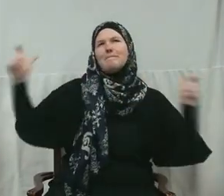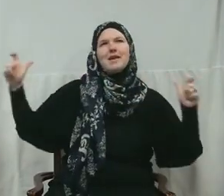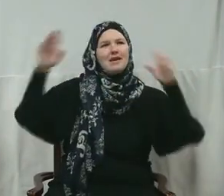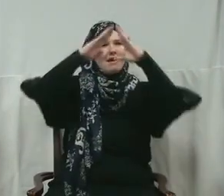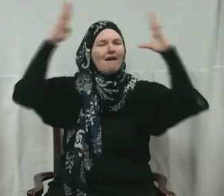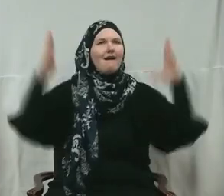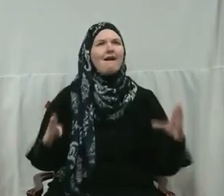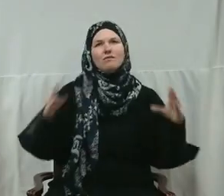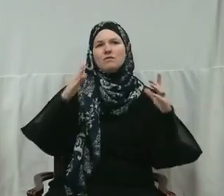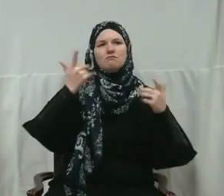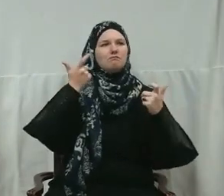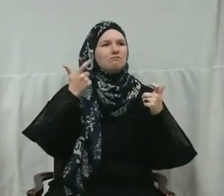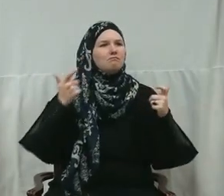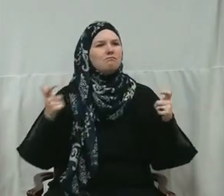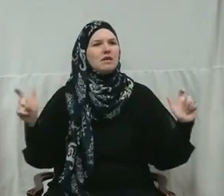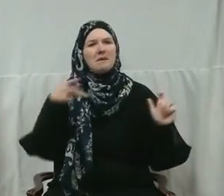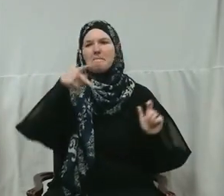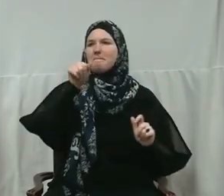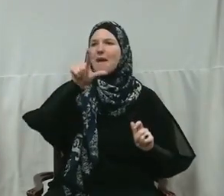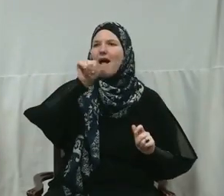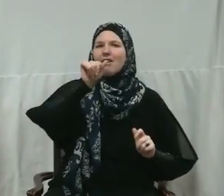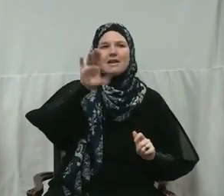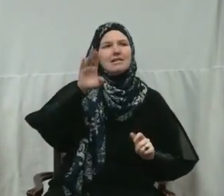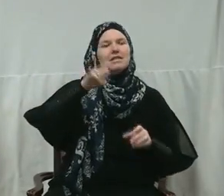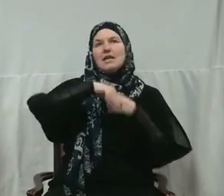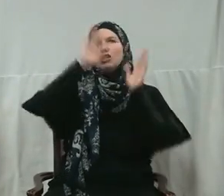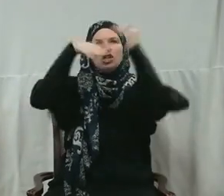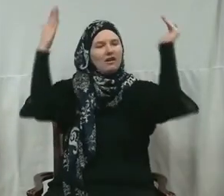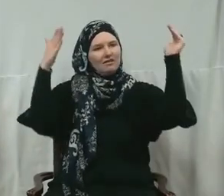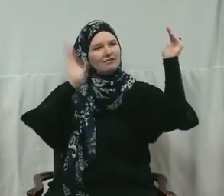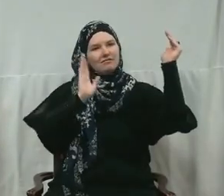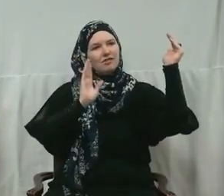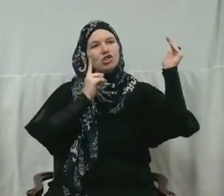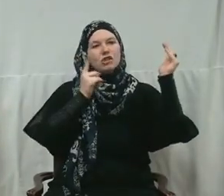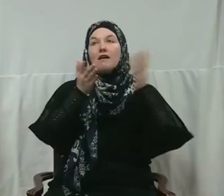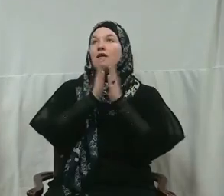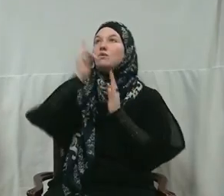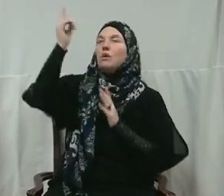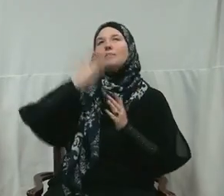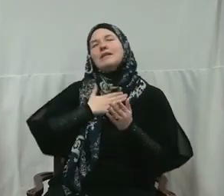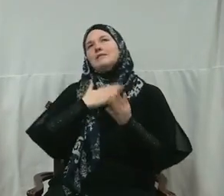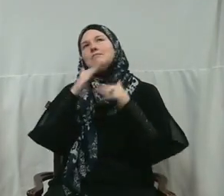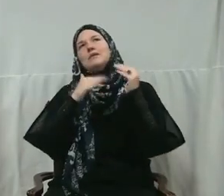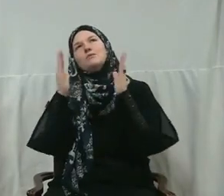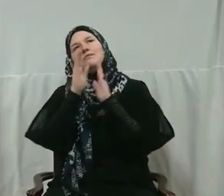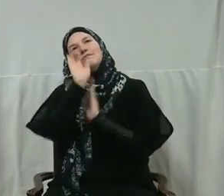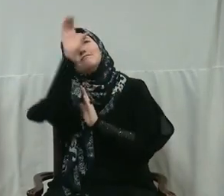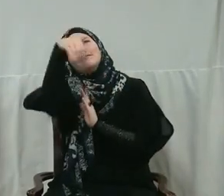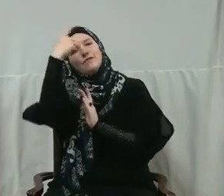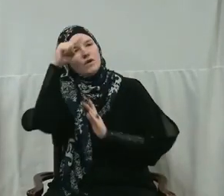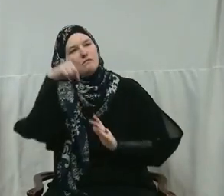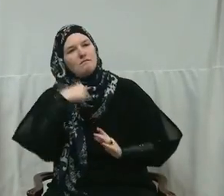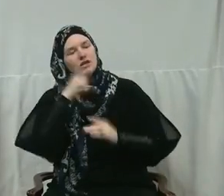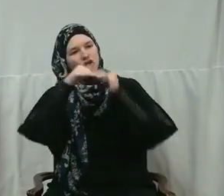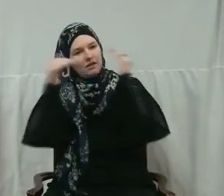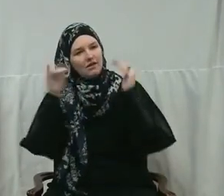Because what matters is with you, not the house. رب ابن لي عندك بيتا في الجنة ونجني من